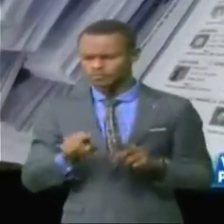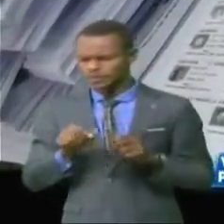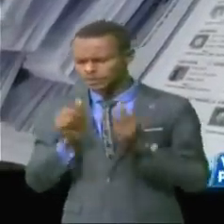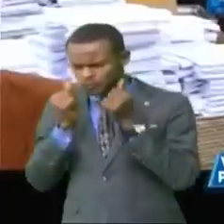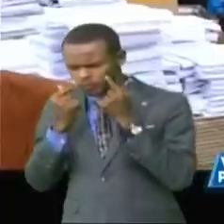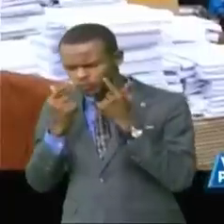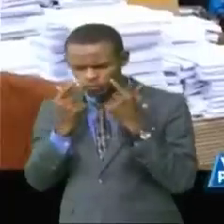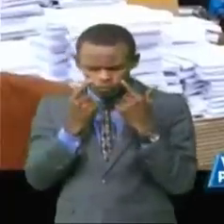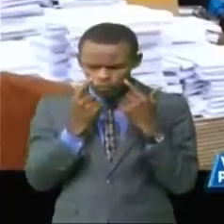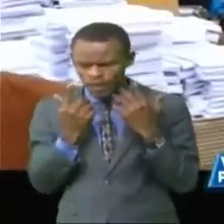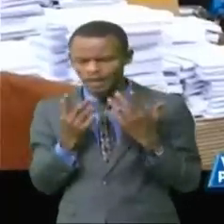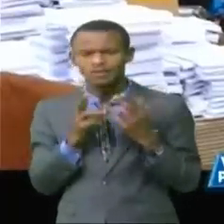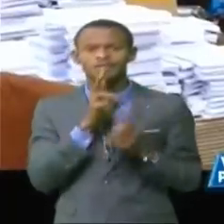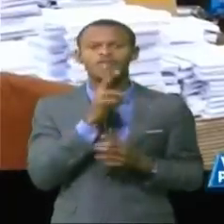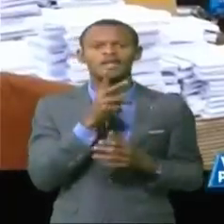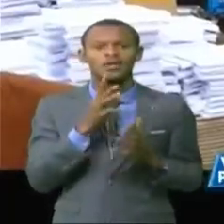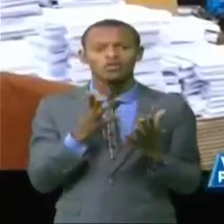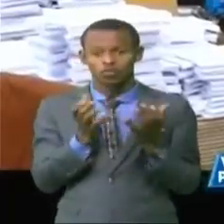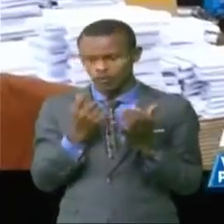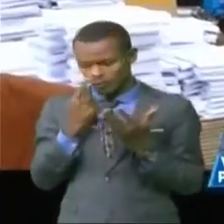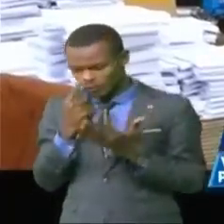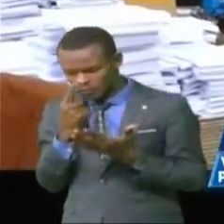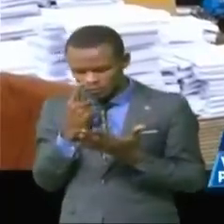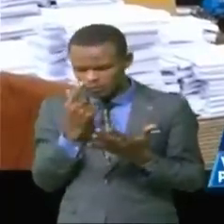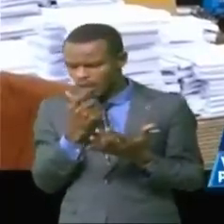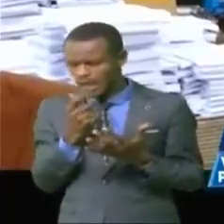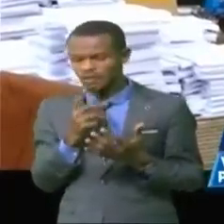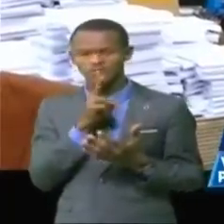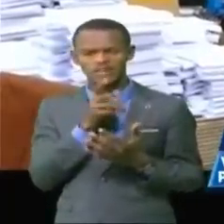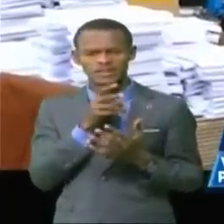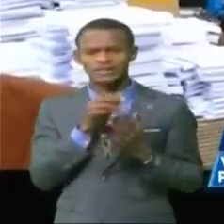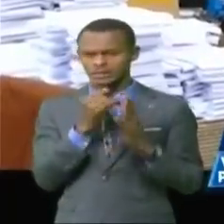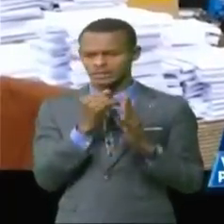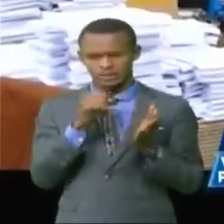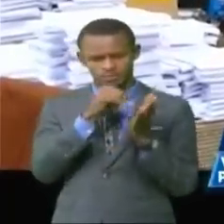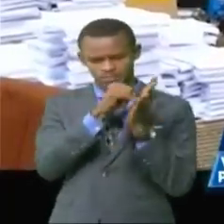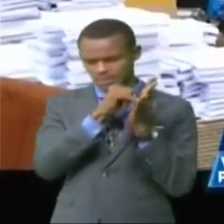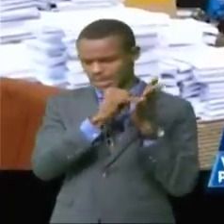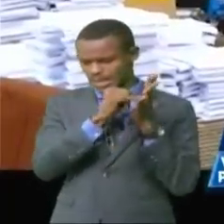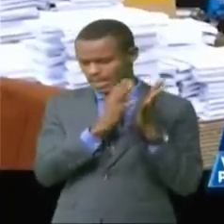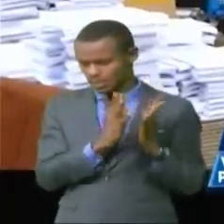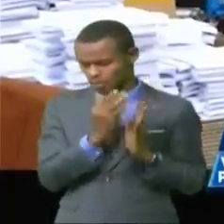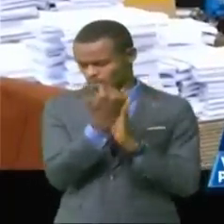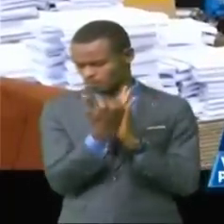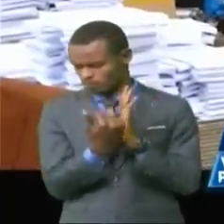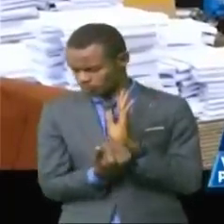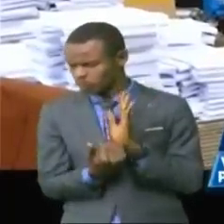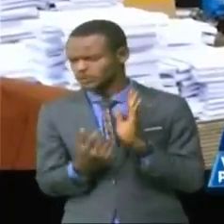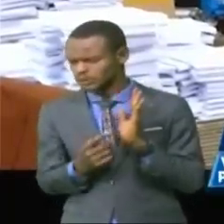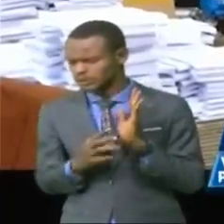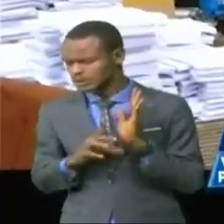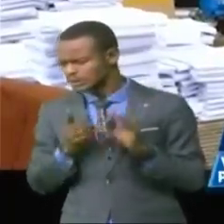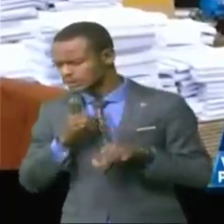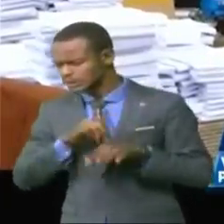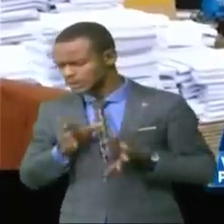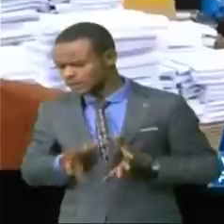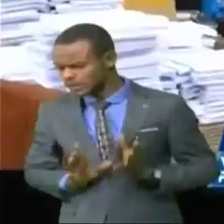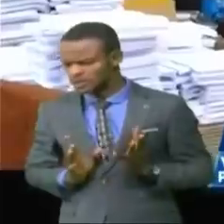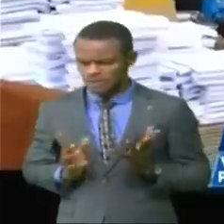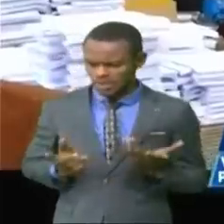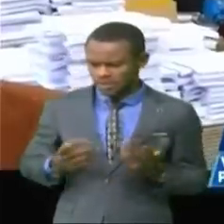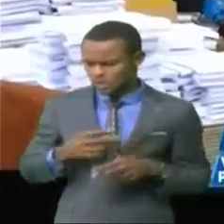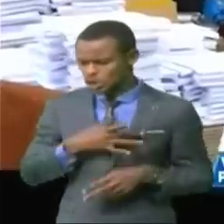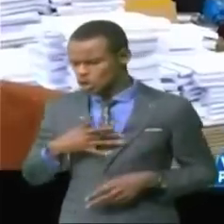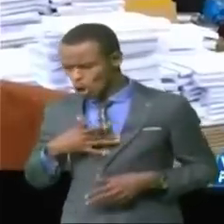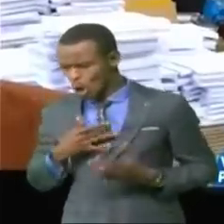tous de vérifier si leur nom se trouve sur la liste et s'il est bien écrit, la date de naissance et tout cela. Et en